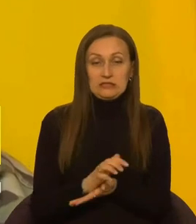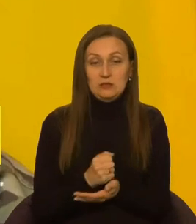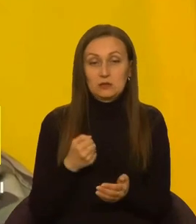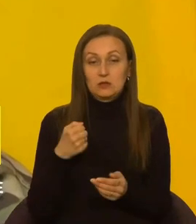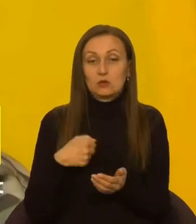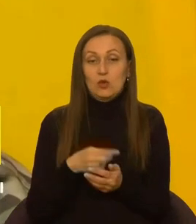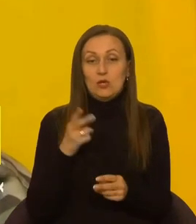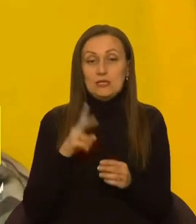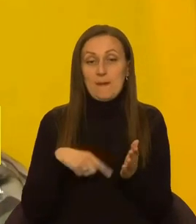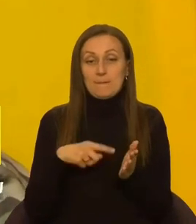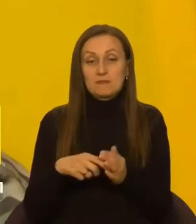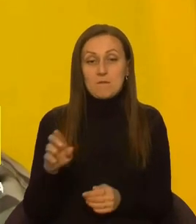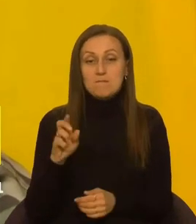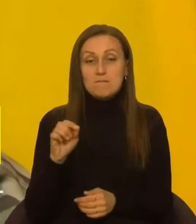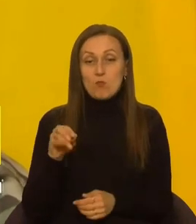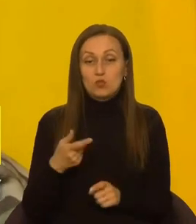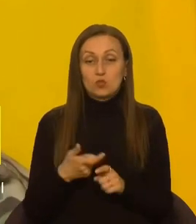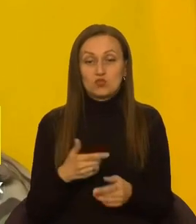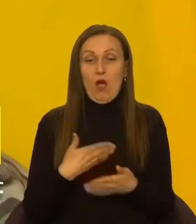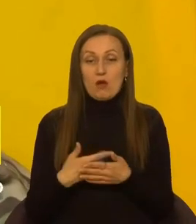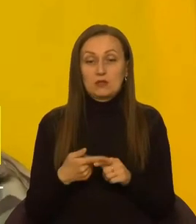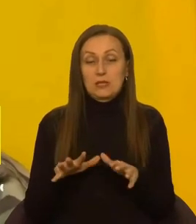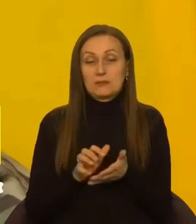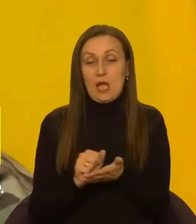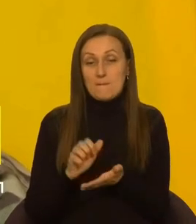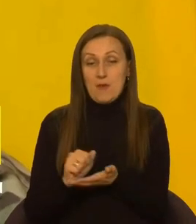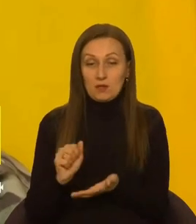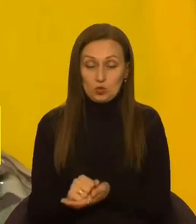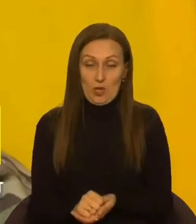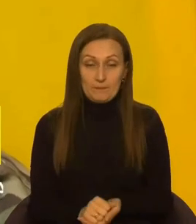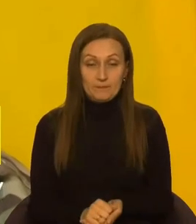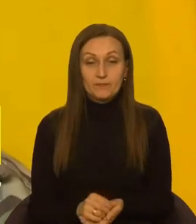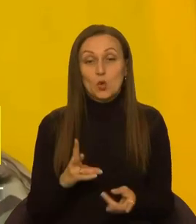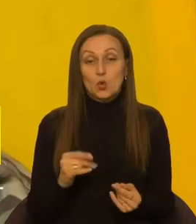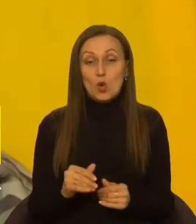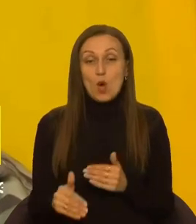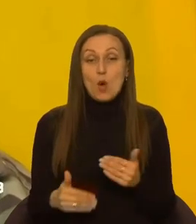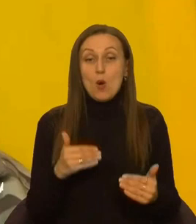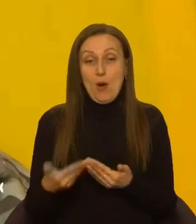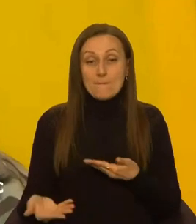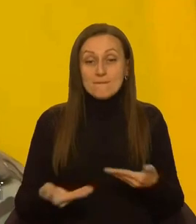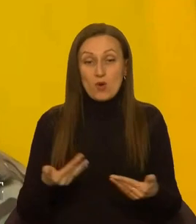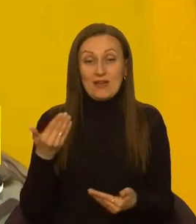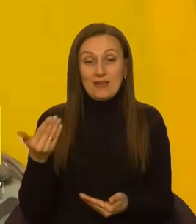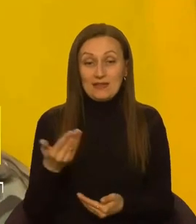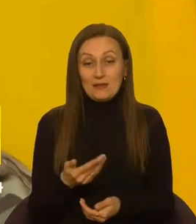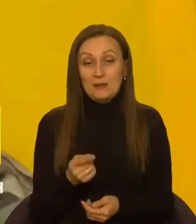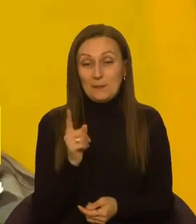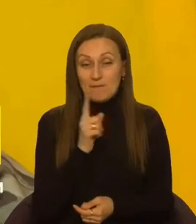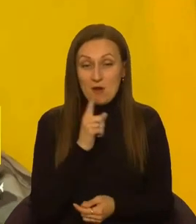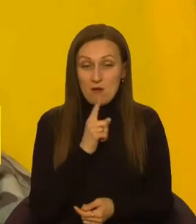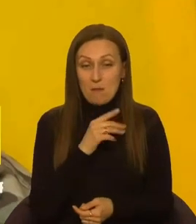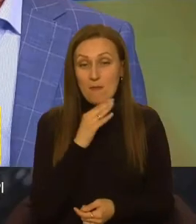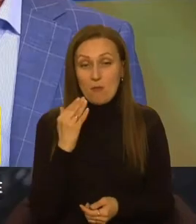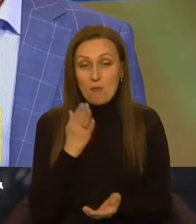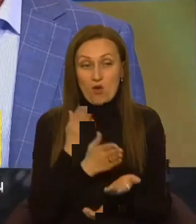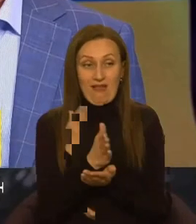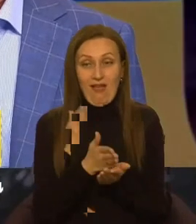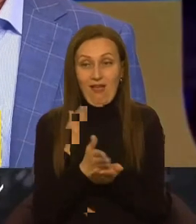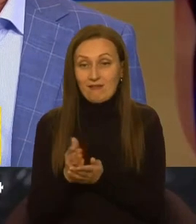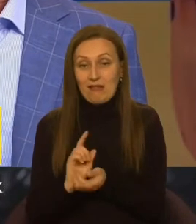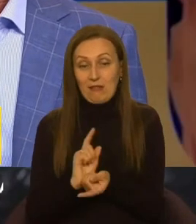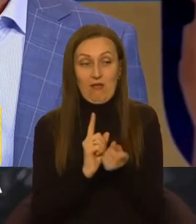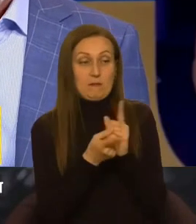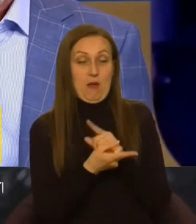кінця місто Бахмут, і вони дуже активно цим займаються. Ну, просування так. Піхотне їхнє мінімальне, по багатьох напрямках